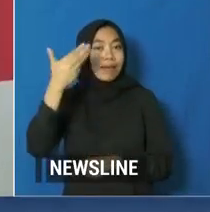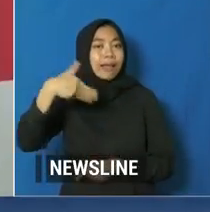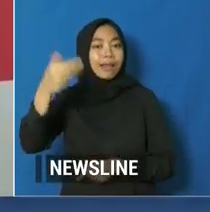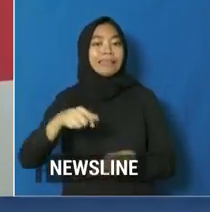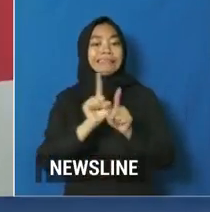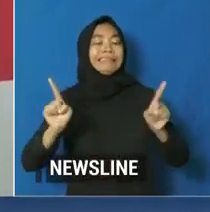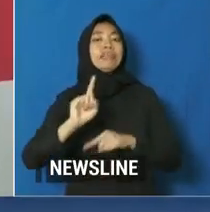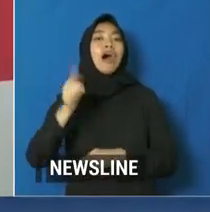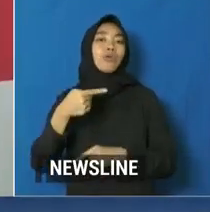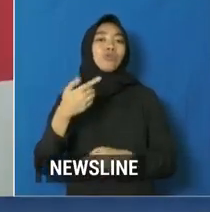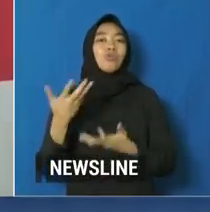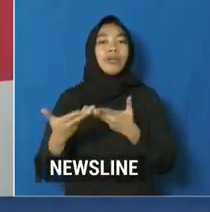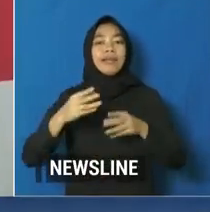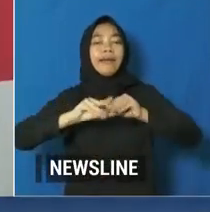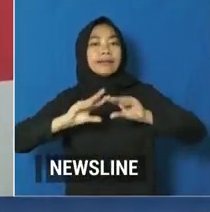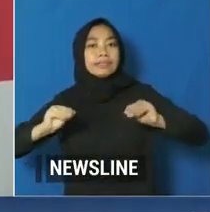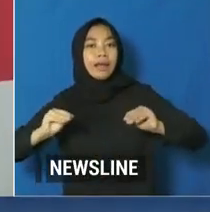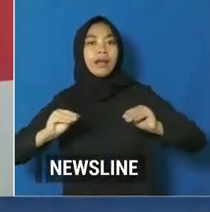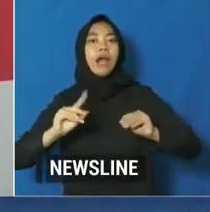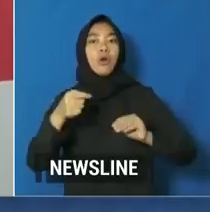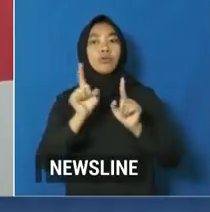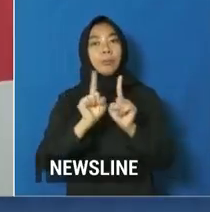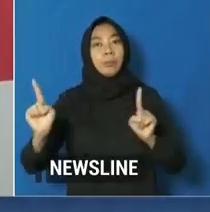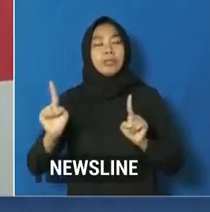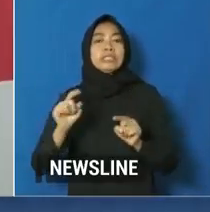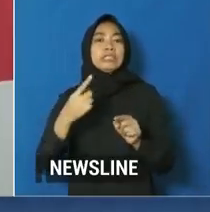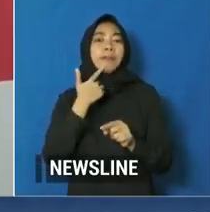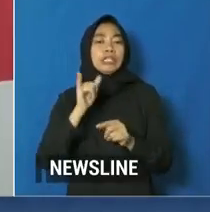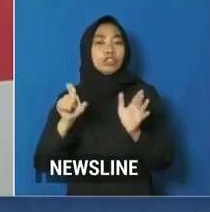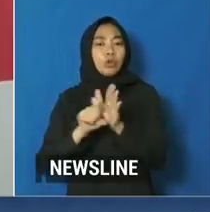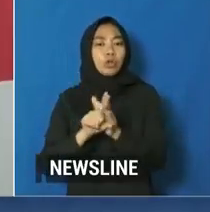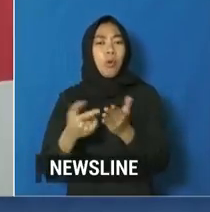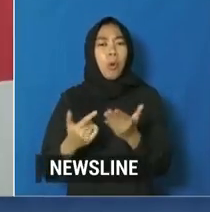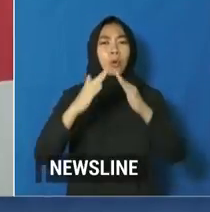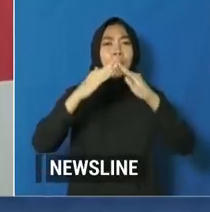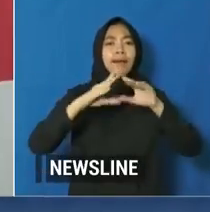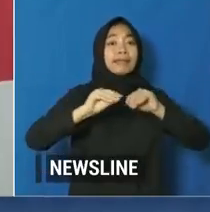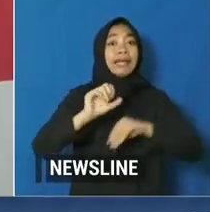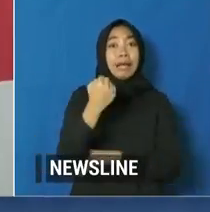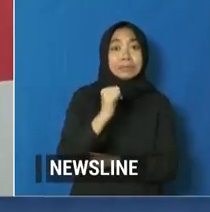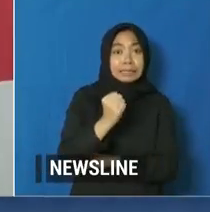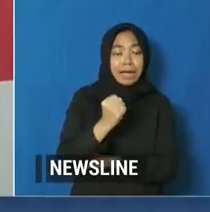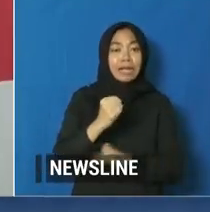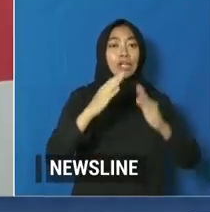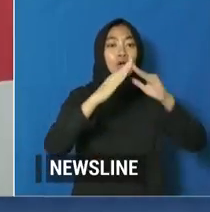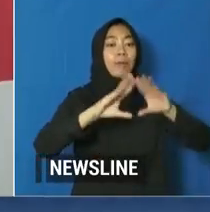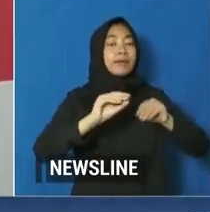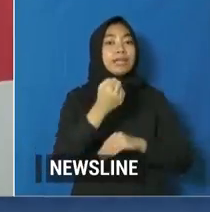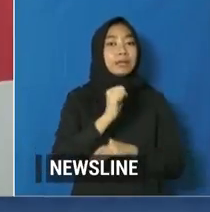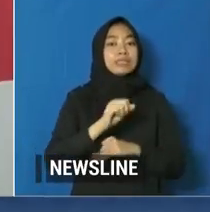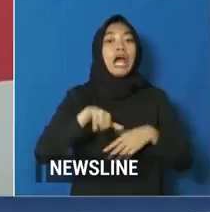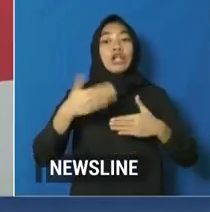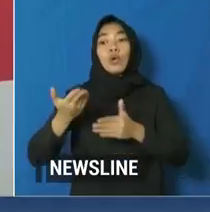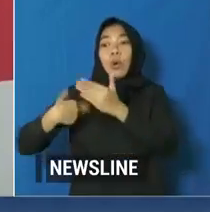baik di dalam lingkungan kerja apabila memang tidak memungkinkan bekerja dari rumah, ataupun di kehidupan rumah tangga